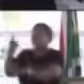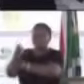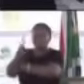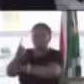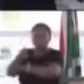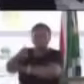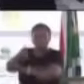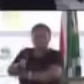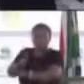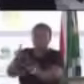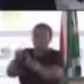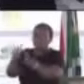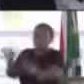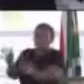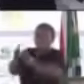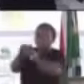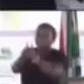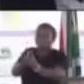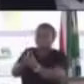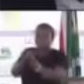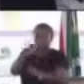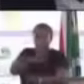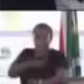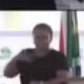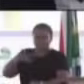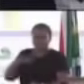ngokubambisana nezimeya